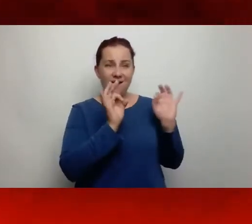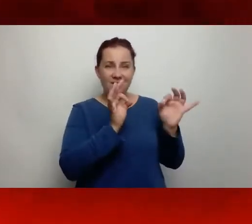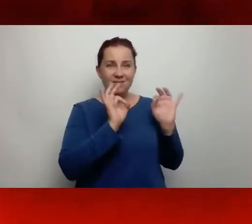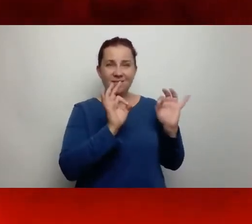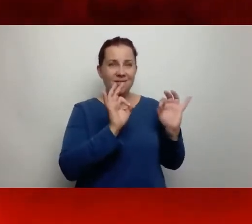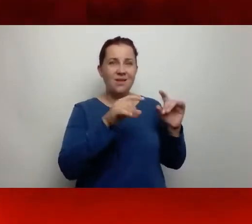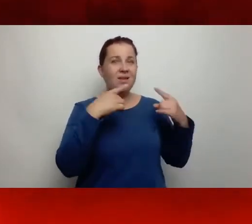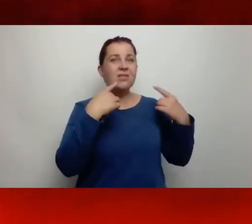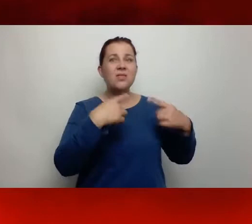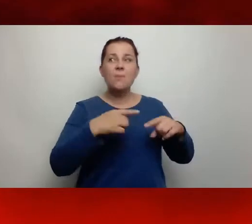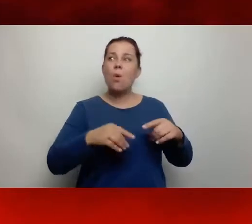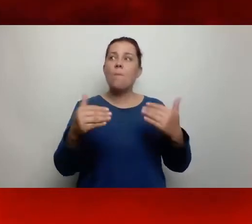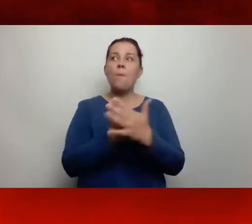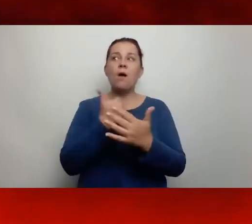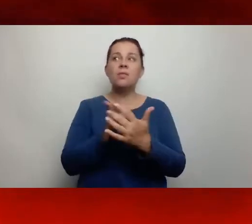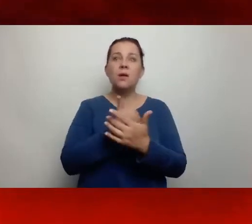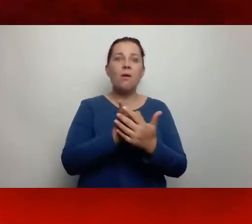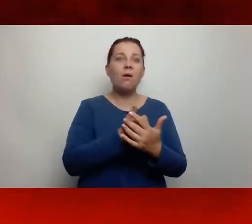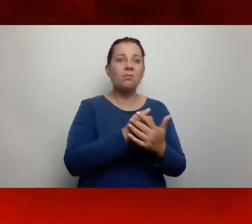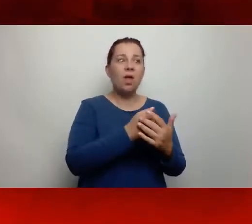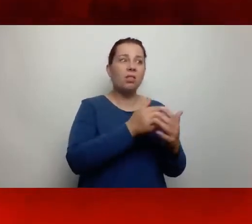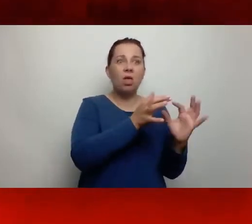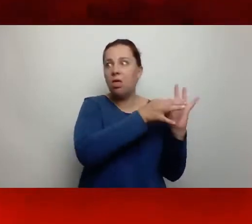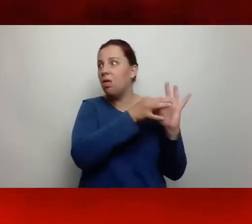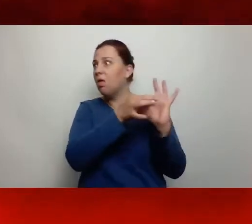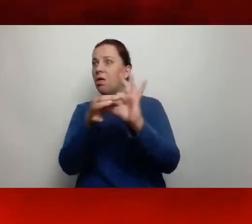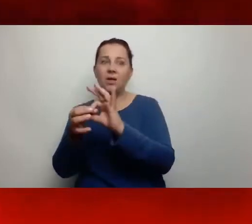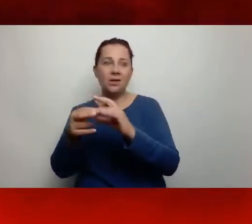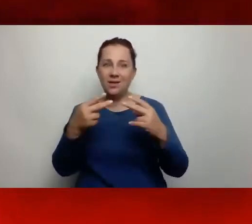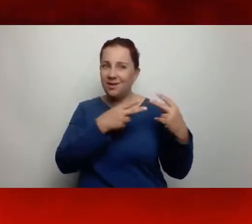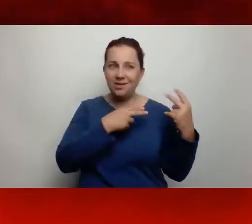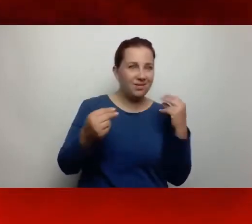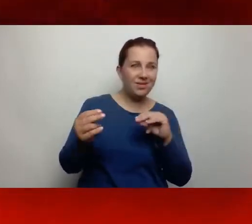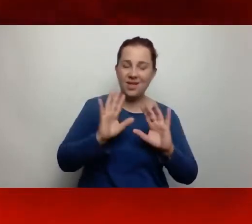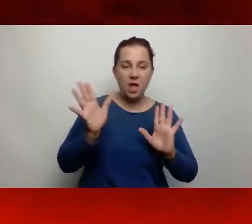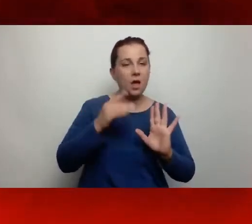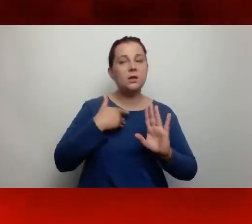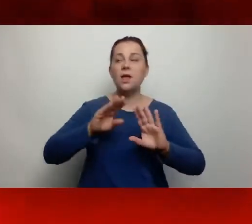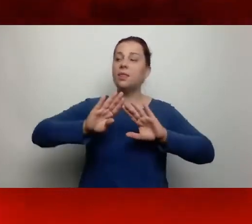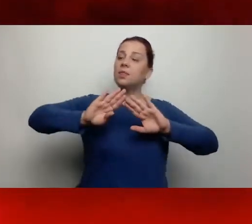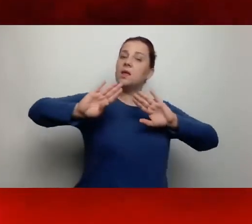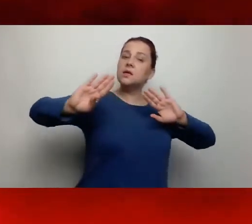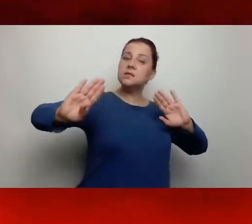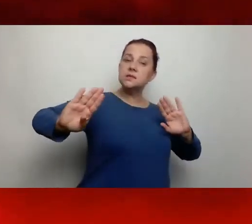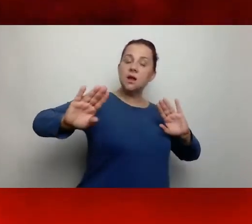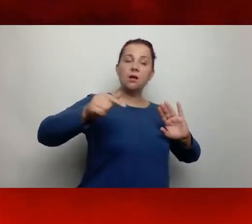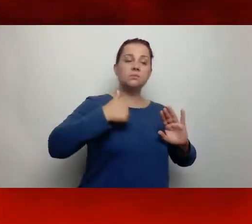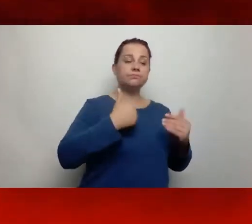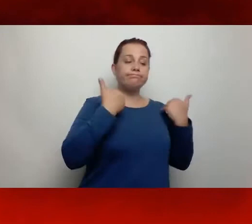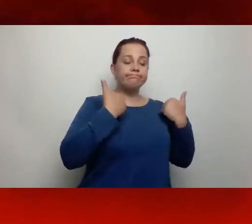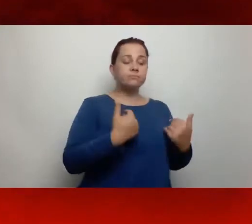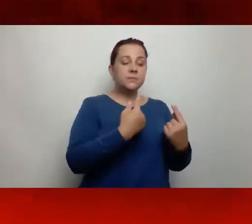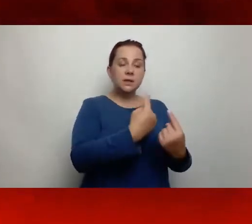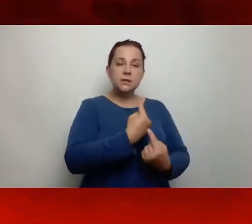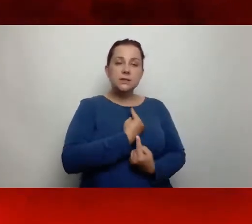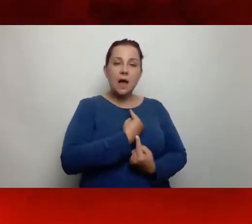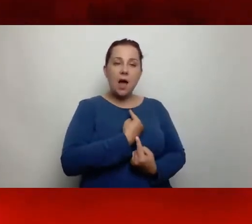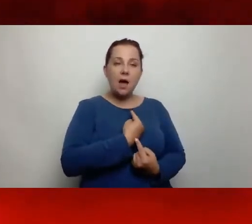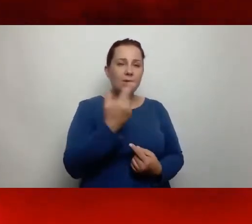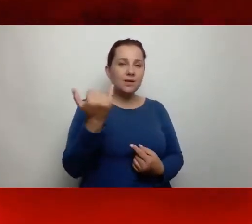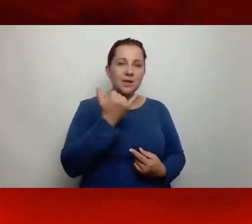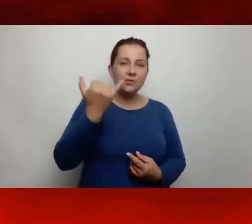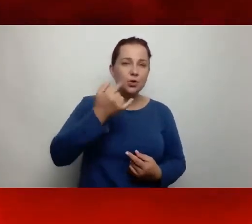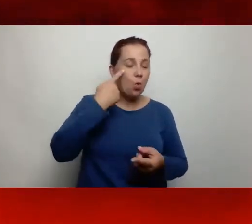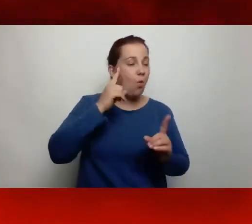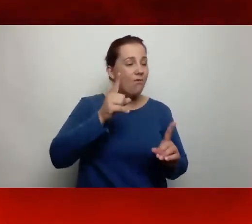bieżącymi modami, podchodził z dystansem i uważał, że artysta powinien mieć